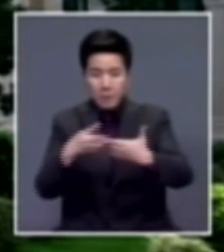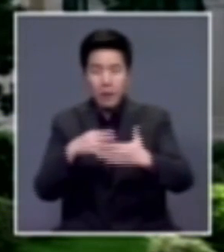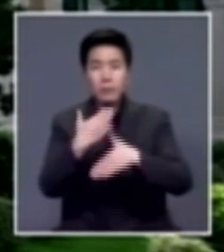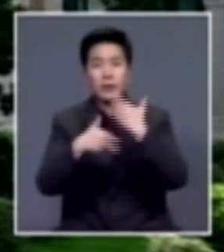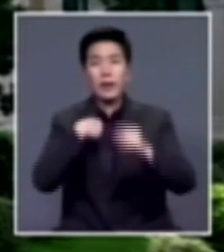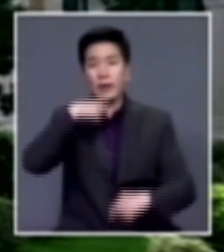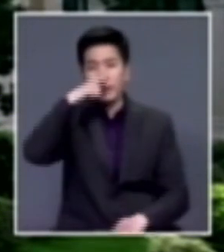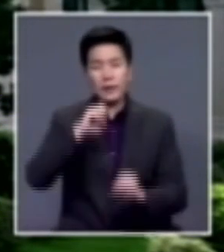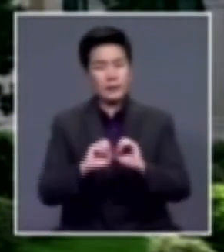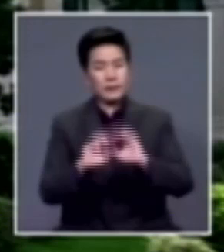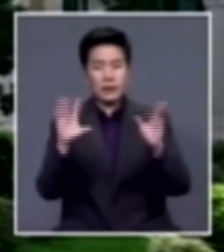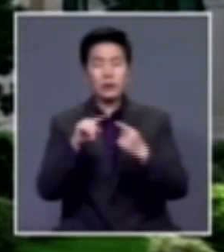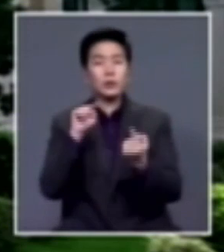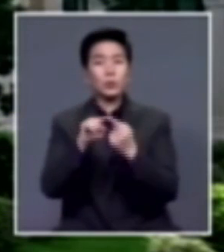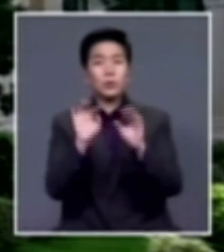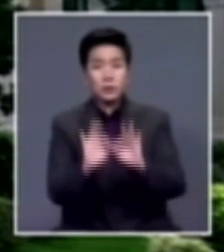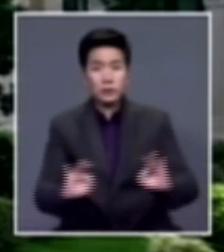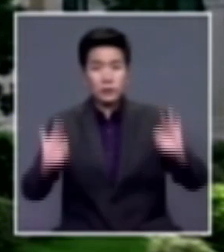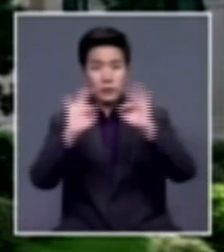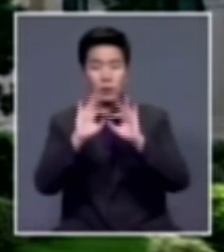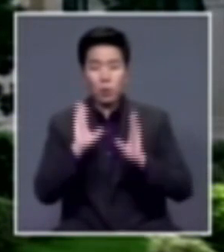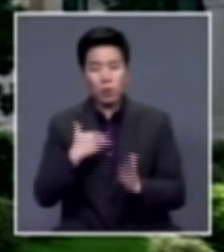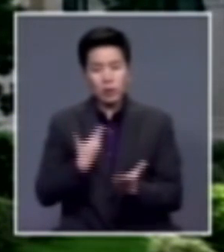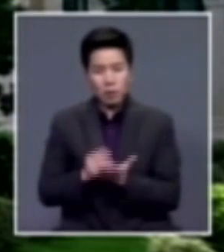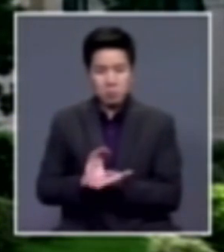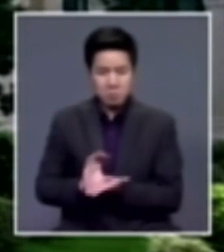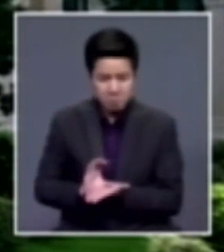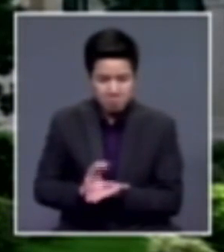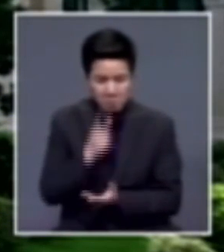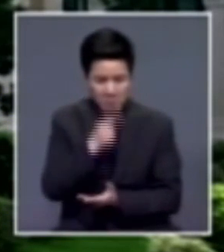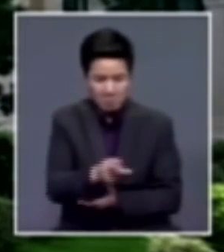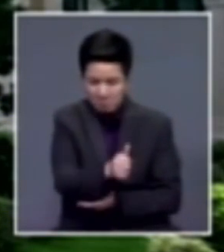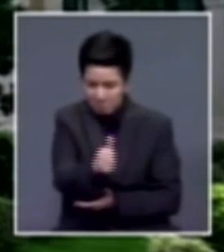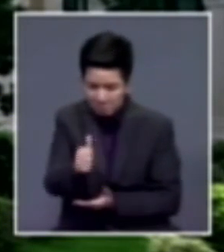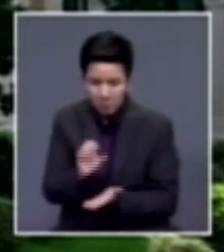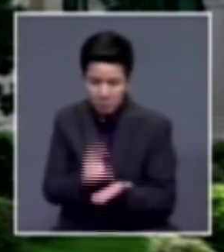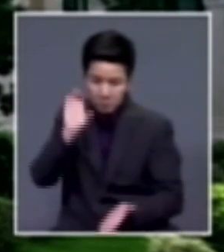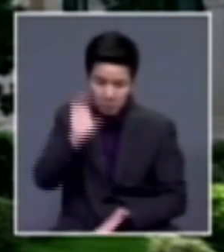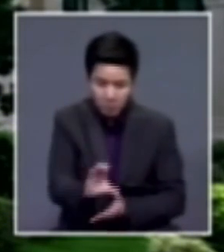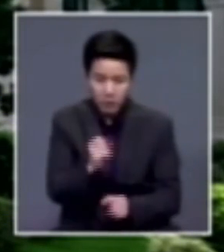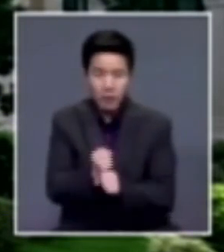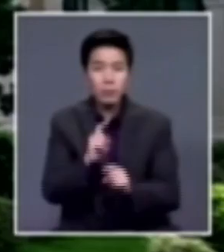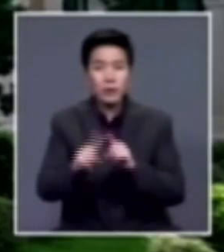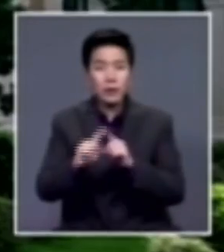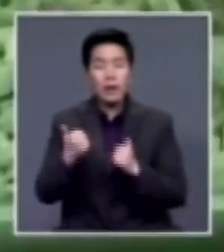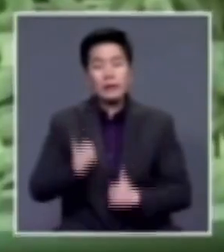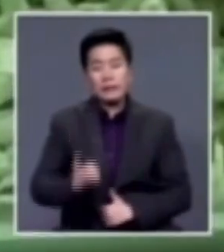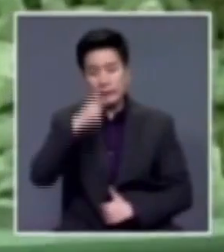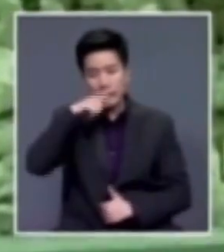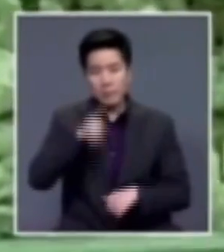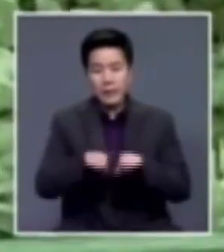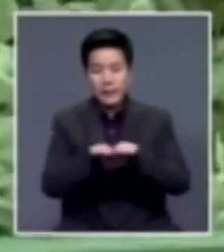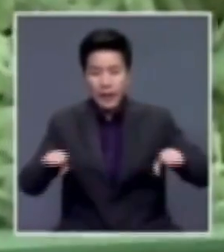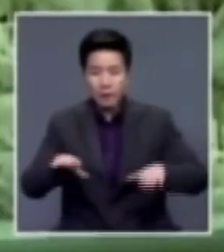นเพราะจะเป็นปัจจัยสำคัญที่นักลงทุนมักพิจารณาเพื่อให้เกิดการลงทุนเพิ่มขึ้นอย่างต่อเนื่องหรือยกให้ประเทศไทยเป็นฐานการผลิ